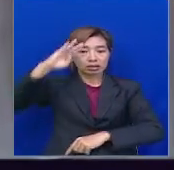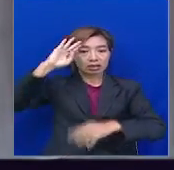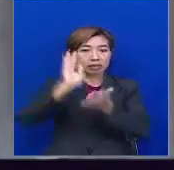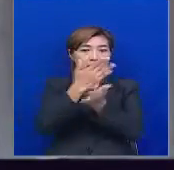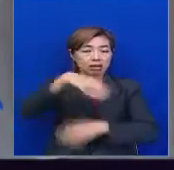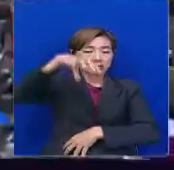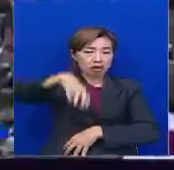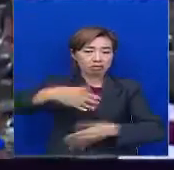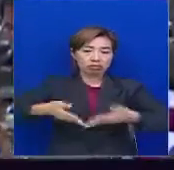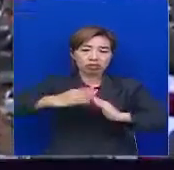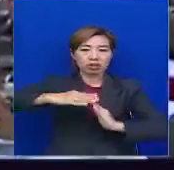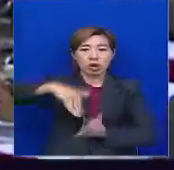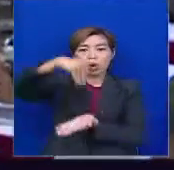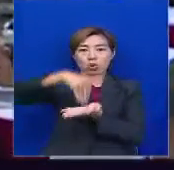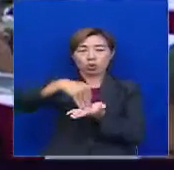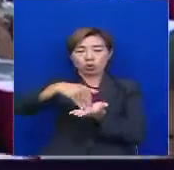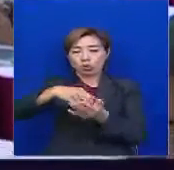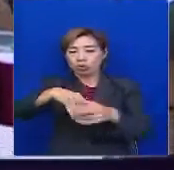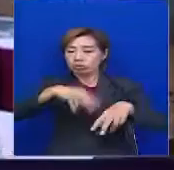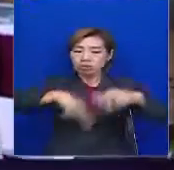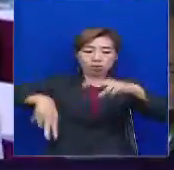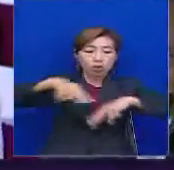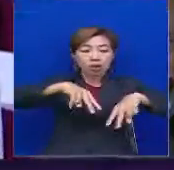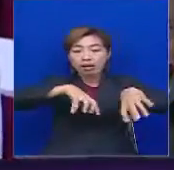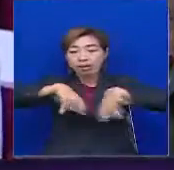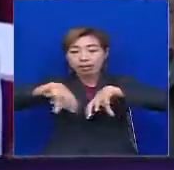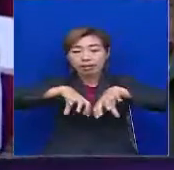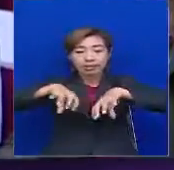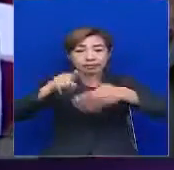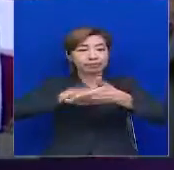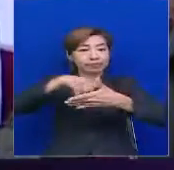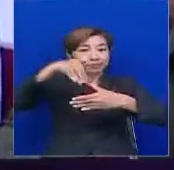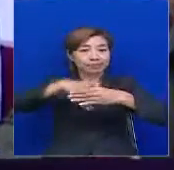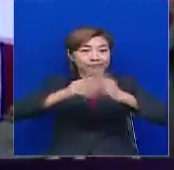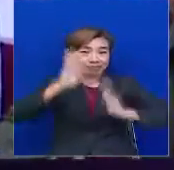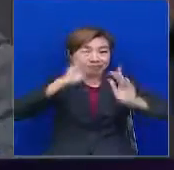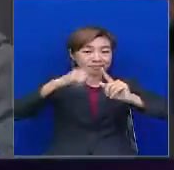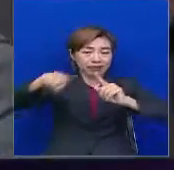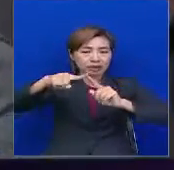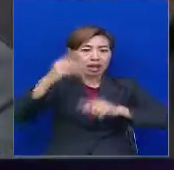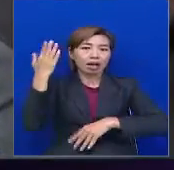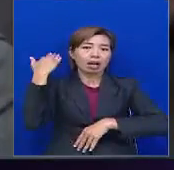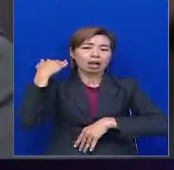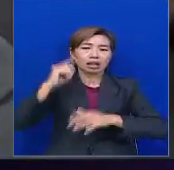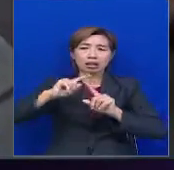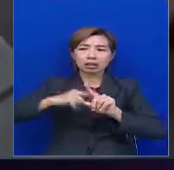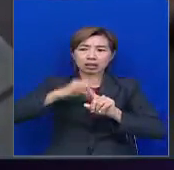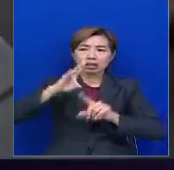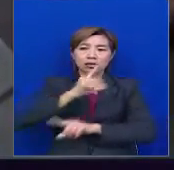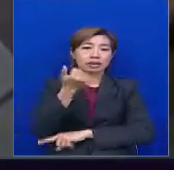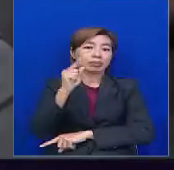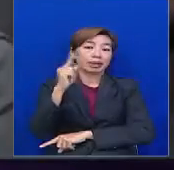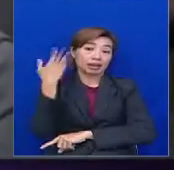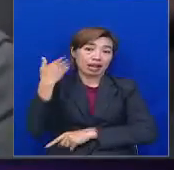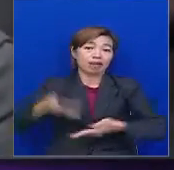ศูนย์อำนวยการรักษาความสงบเรียบร้อยการออกเสียงประชามติสำนักงานตำรวจแห่งชาติขึ้นตั้งแต่เมื่อวันที่ 11กรกฎาคมที่ผ่าน